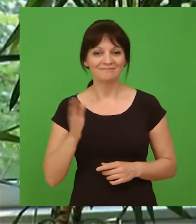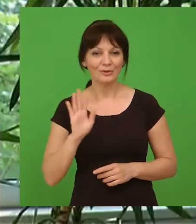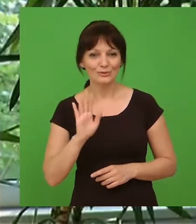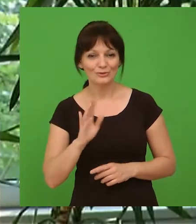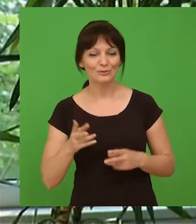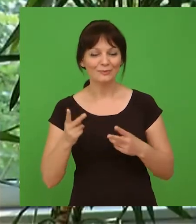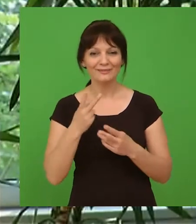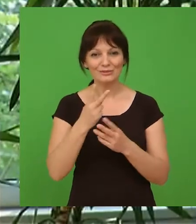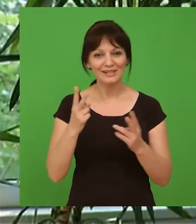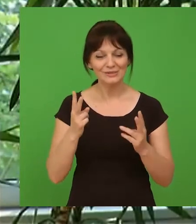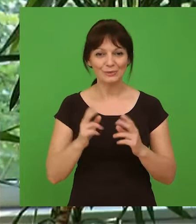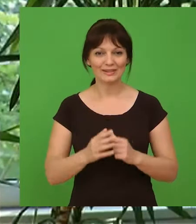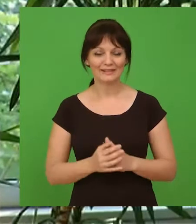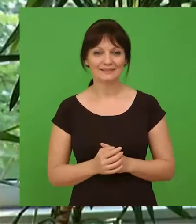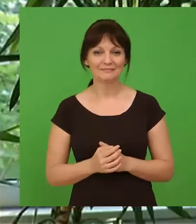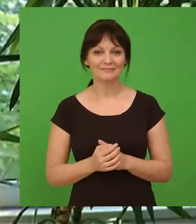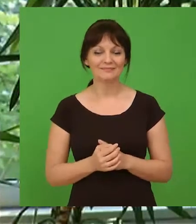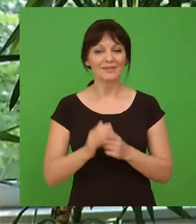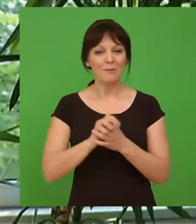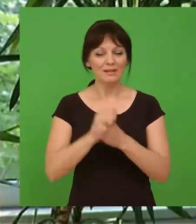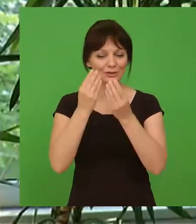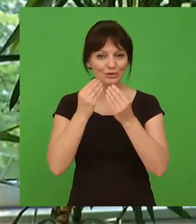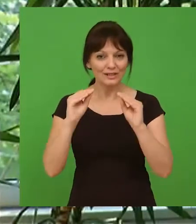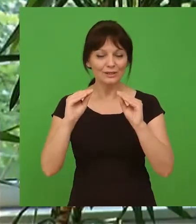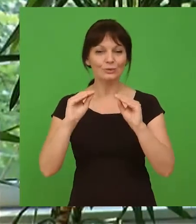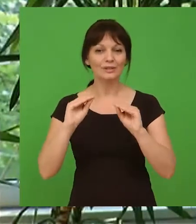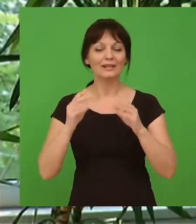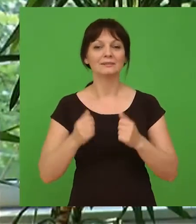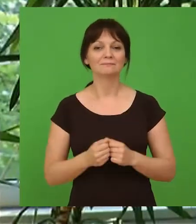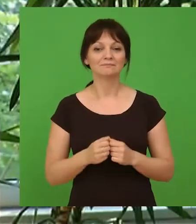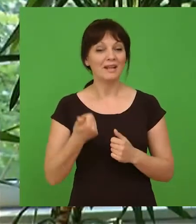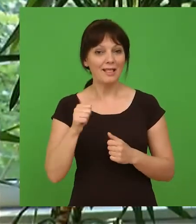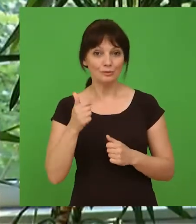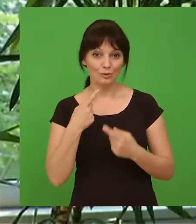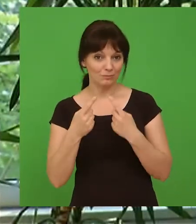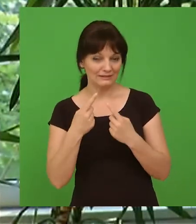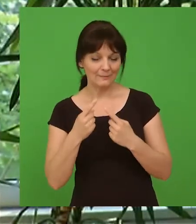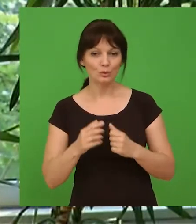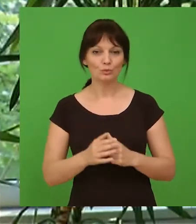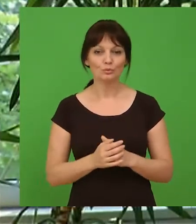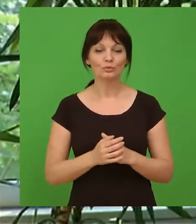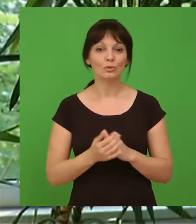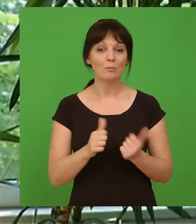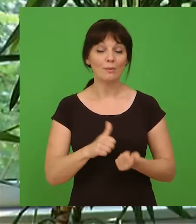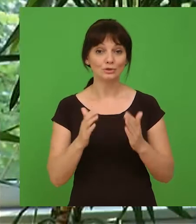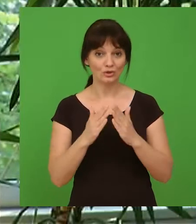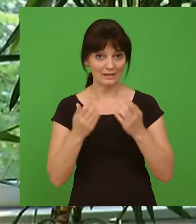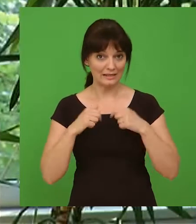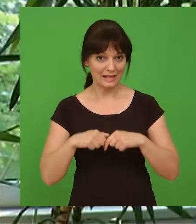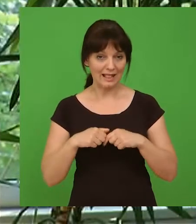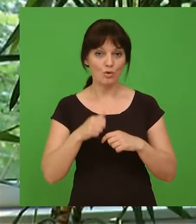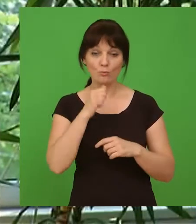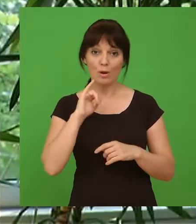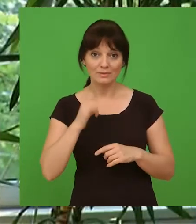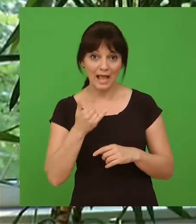Szeretettel köszöntöm kedves nézőinket! A Békesség hírnöke júniusi kiadásában először beszámolunk arról, hogy a baptista egyháza elnök